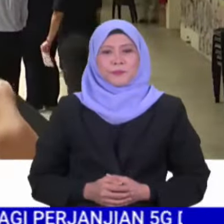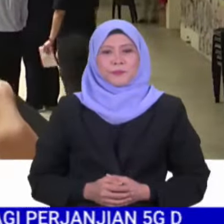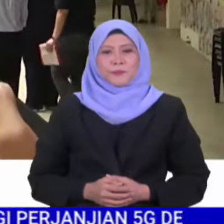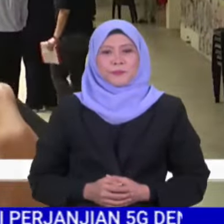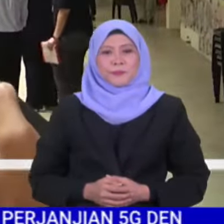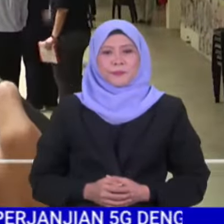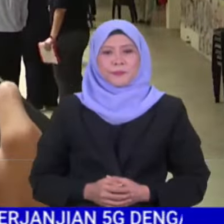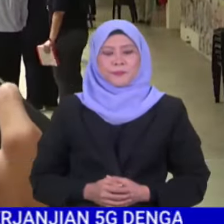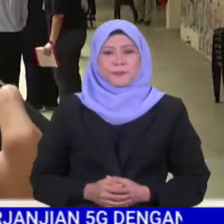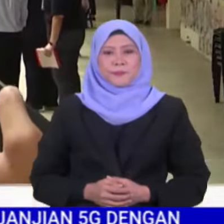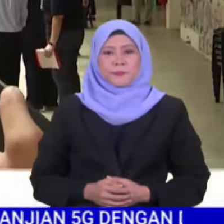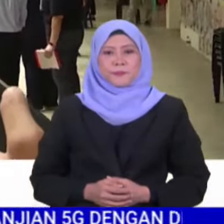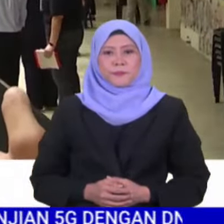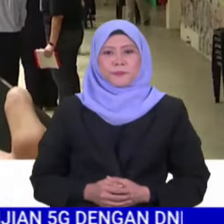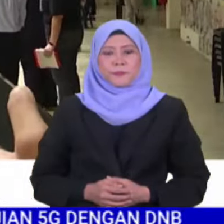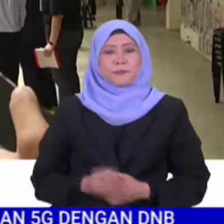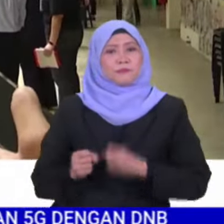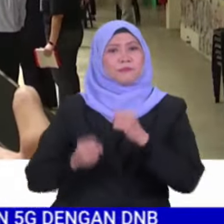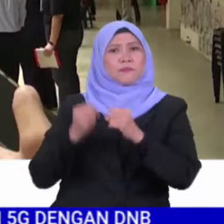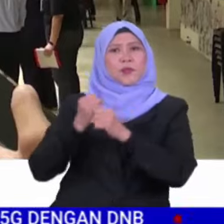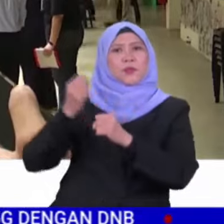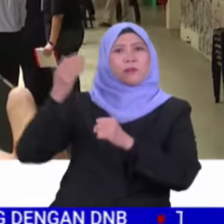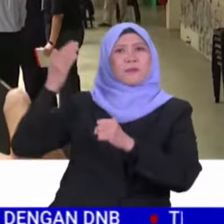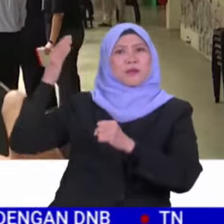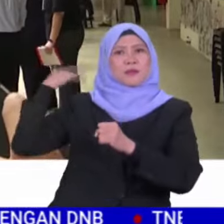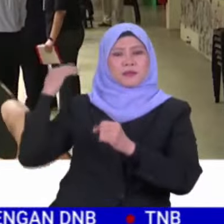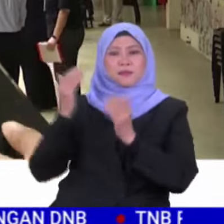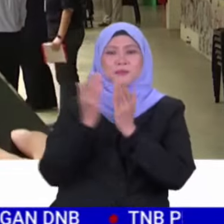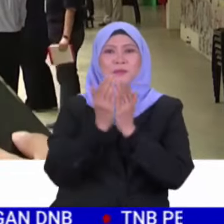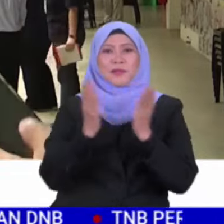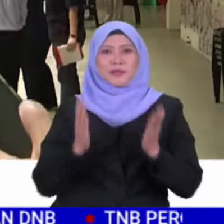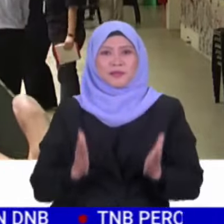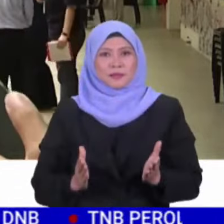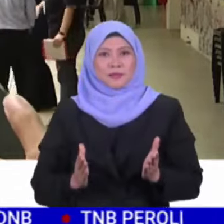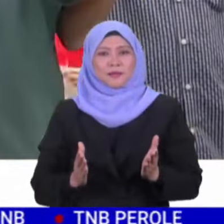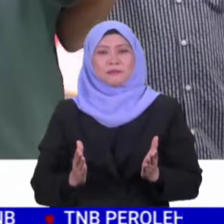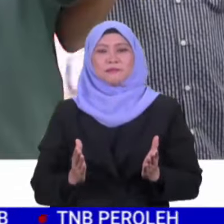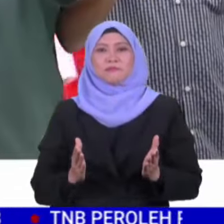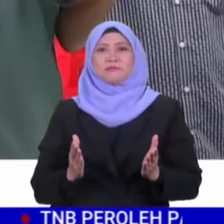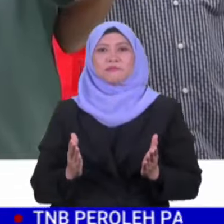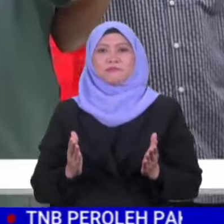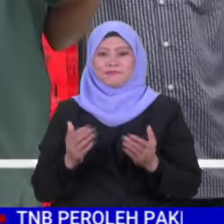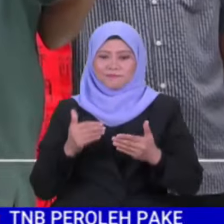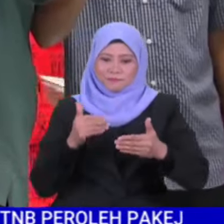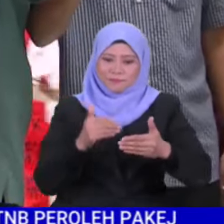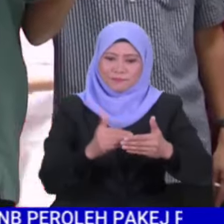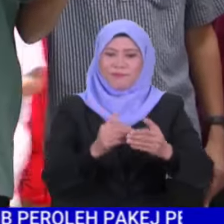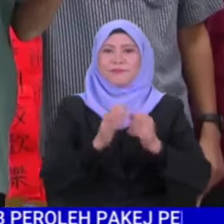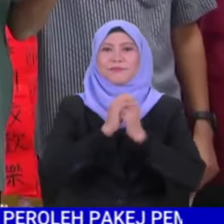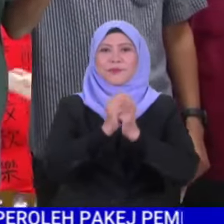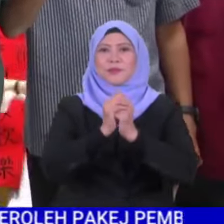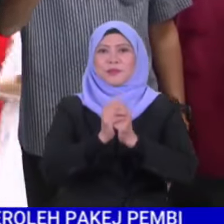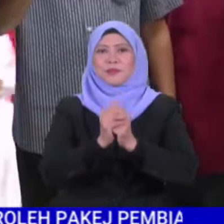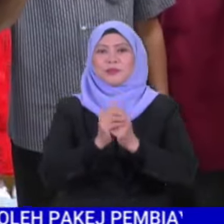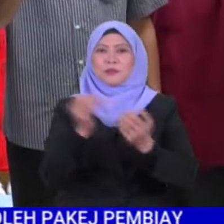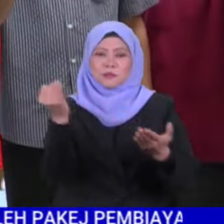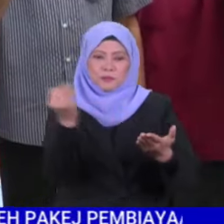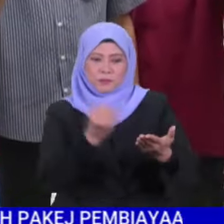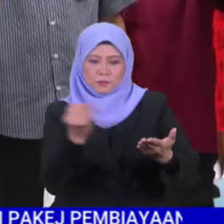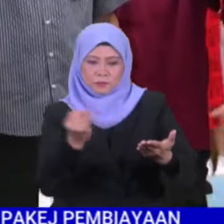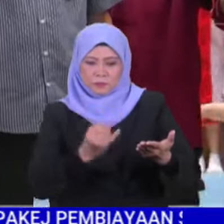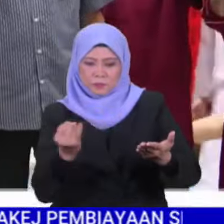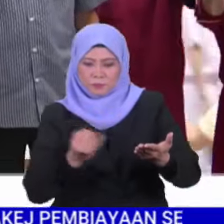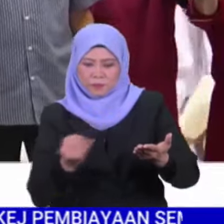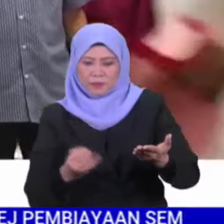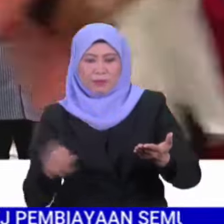Maka kalau ikut tahun-tahun yang lepas, memang pelajar-pelajar kita sempena ketibaan Tahun Baru Cina, tulisan kaligrafi